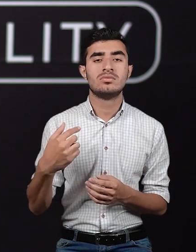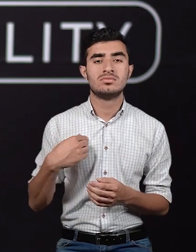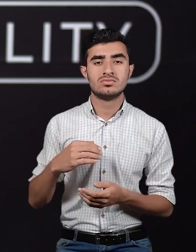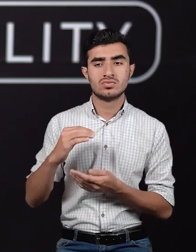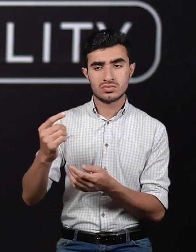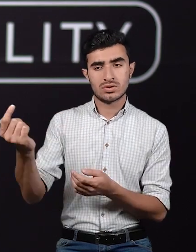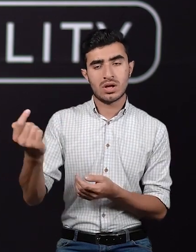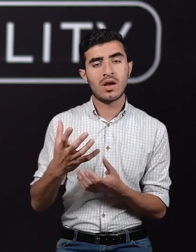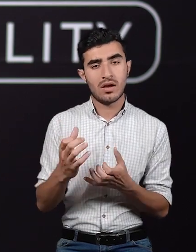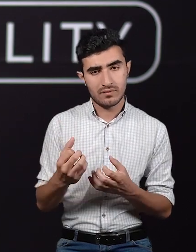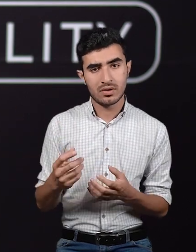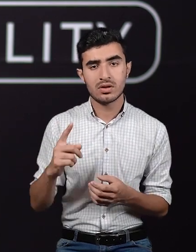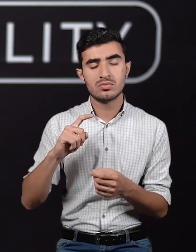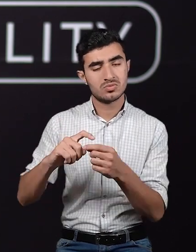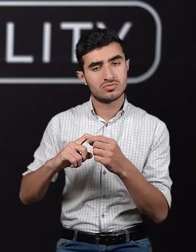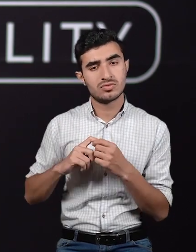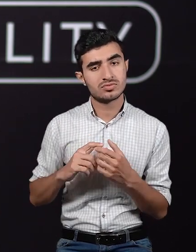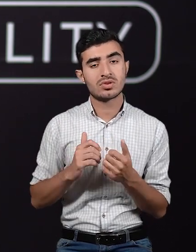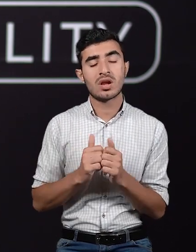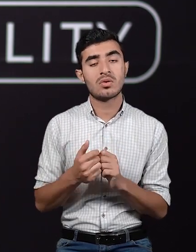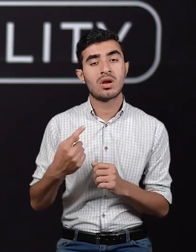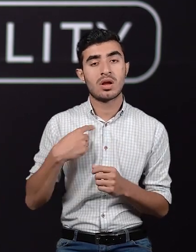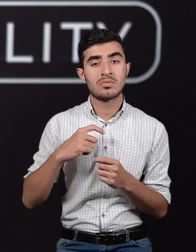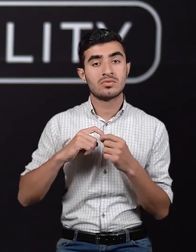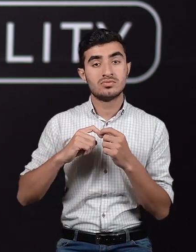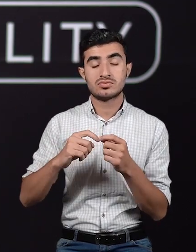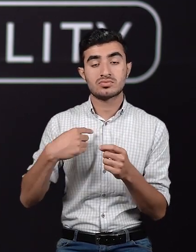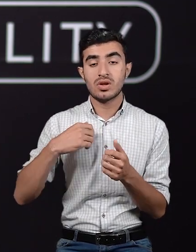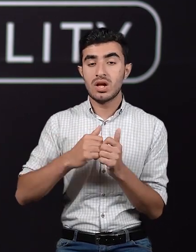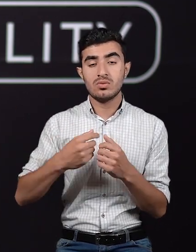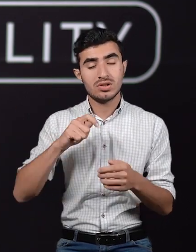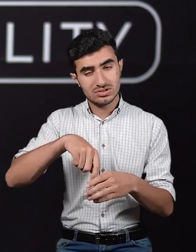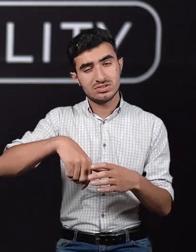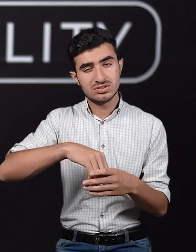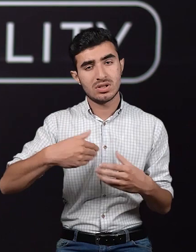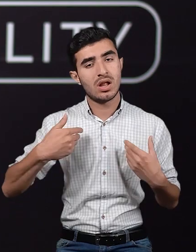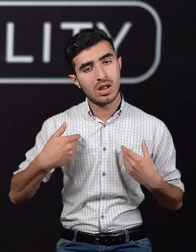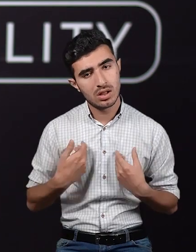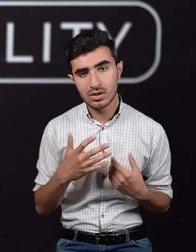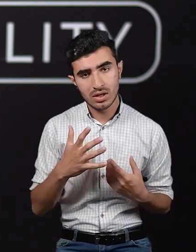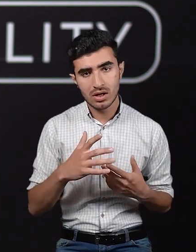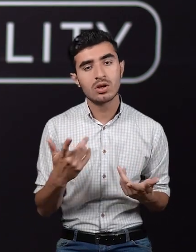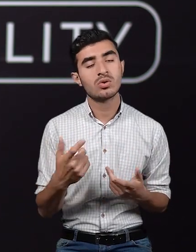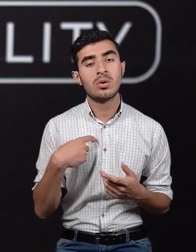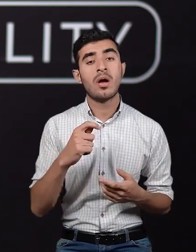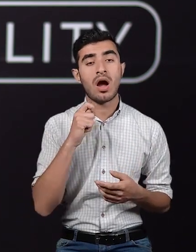आते हैं, वो कहते हैं कि आप मुझे बताएं कि आप थकती नहीं हैं इस